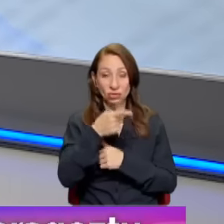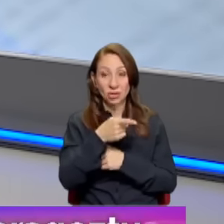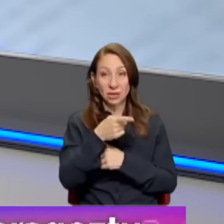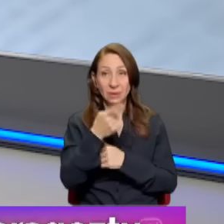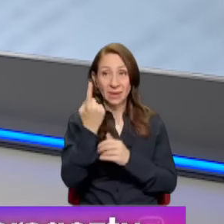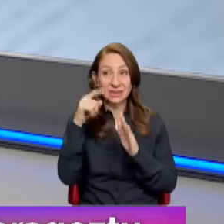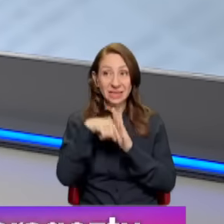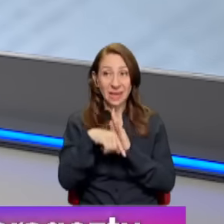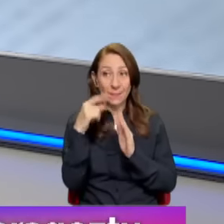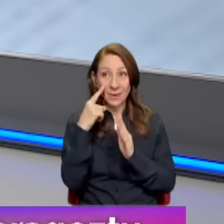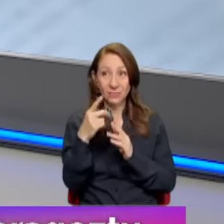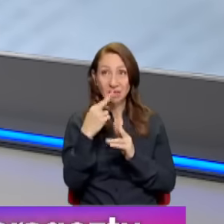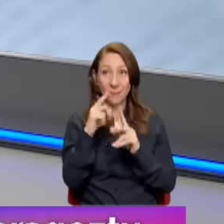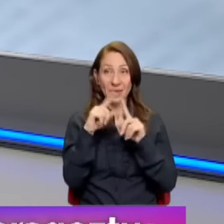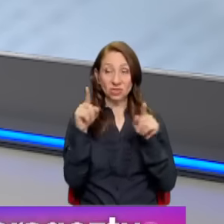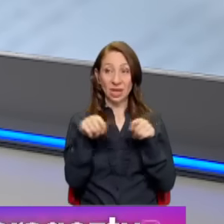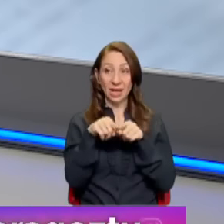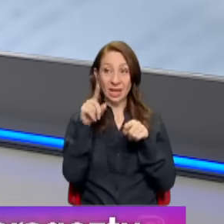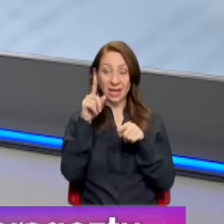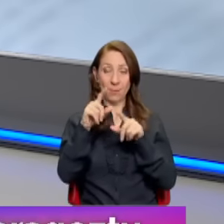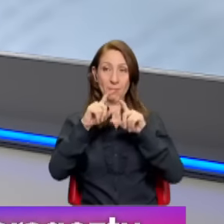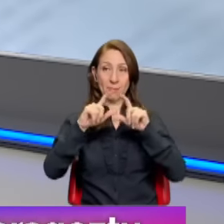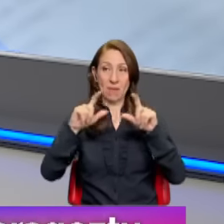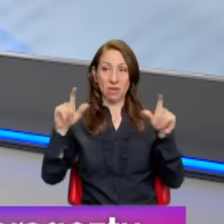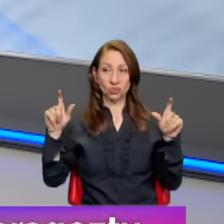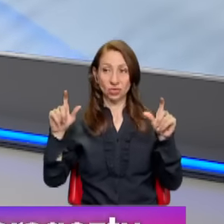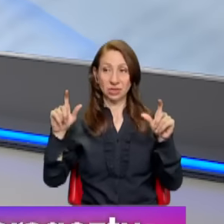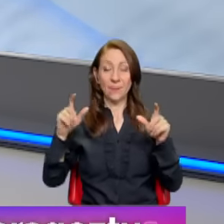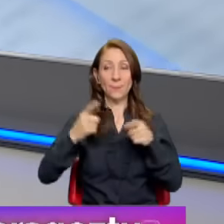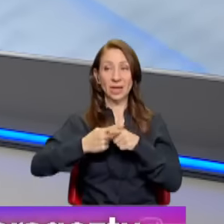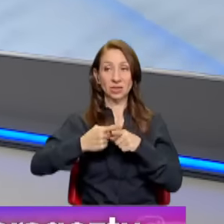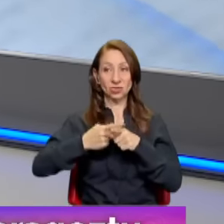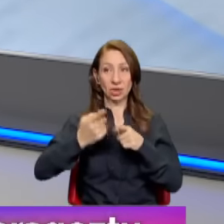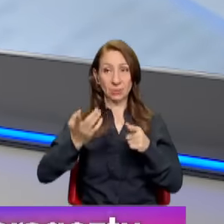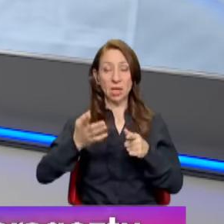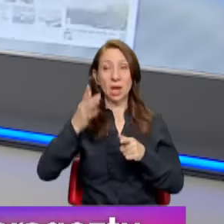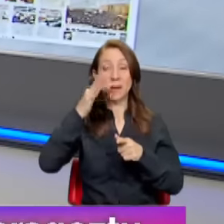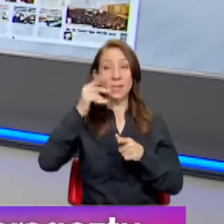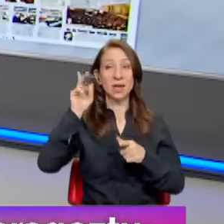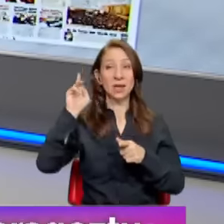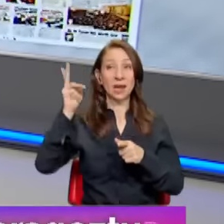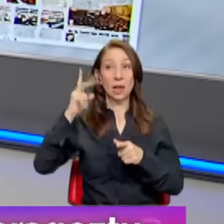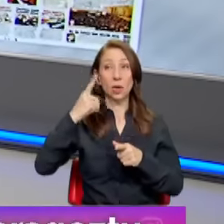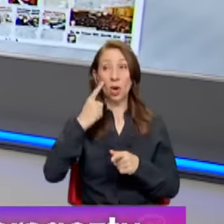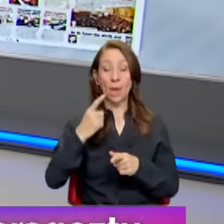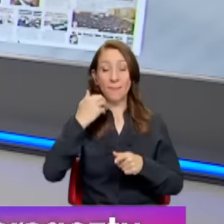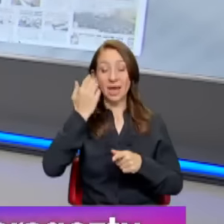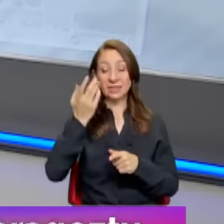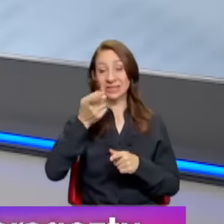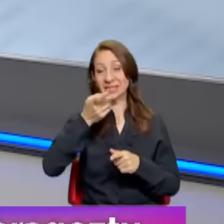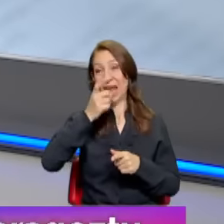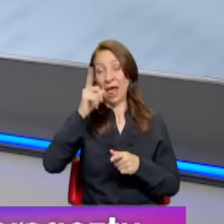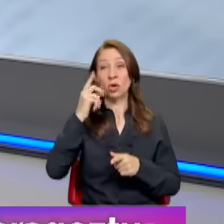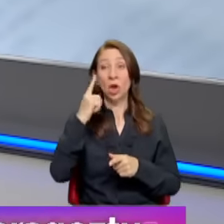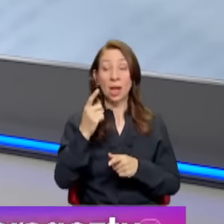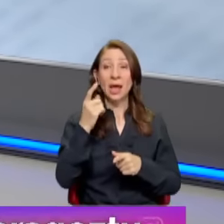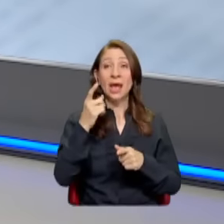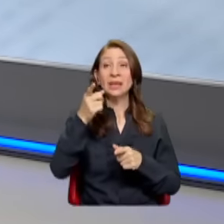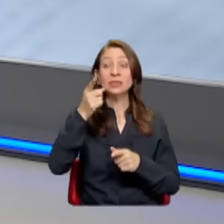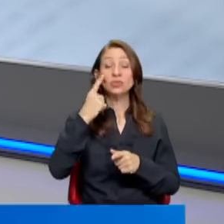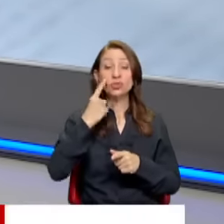bakalım mı gazete Pencereden gazete pencerenin manşetini de paylaşalım Amerika Birleşik Devletleri'ne göre beyaz saraya göre